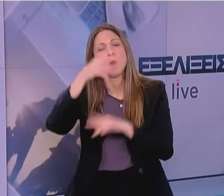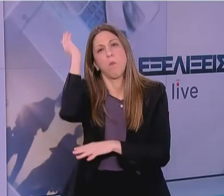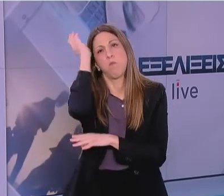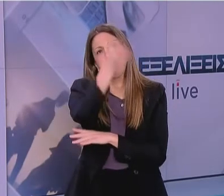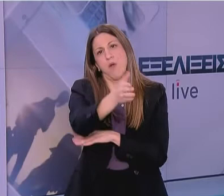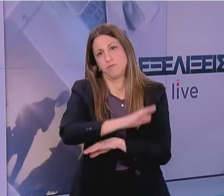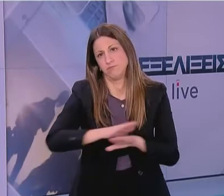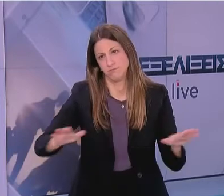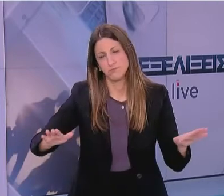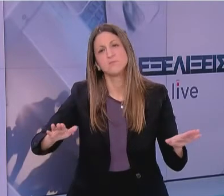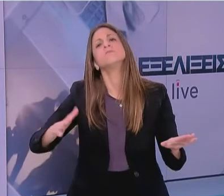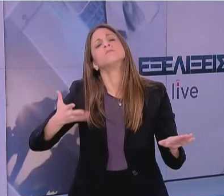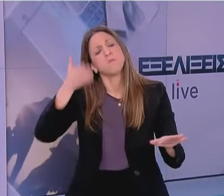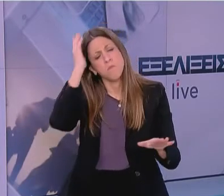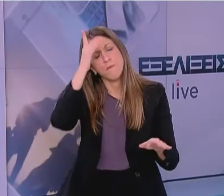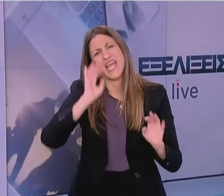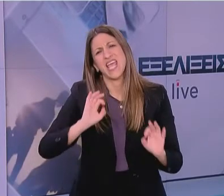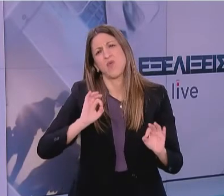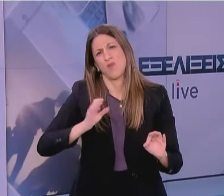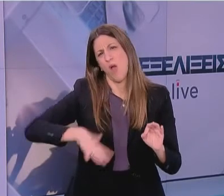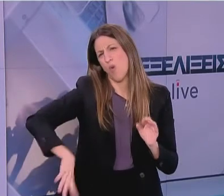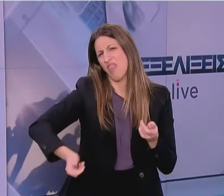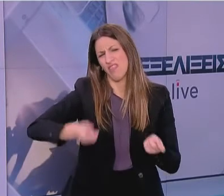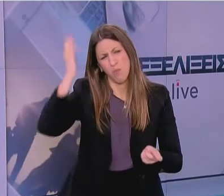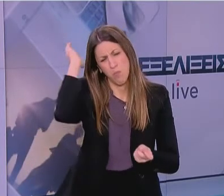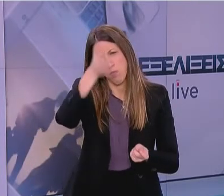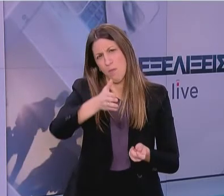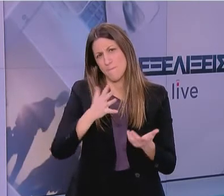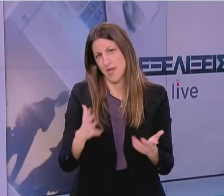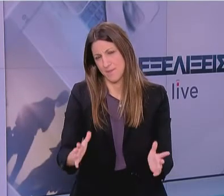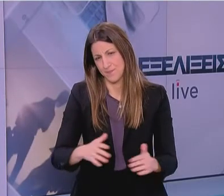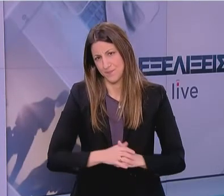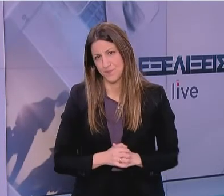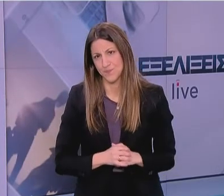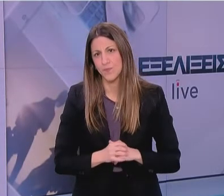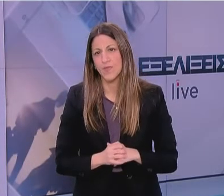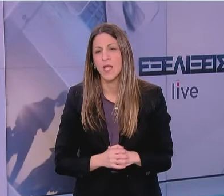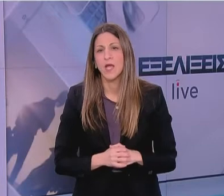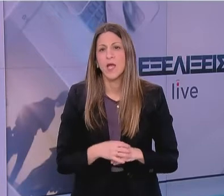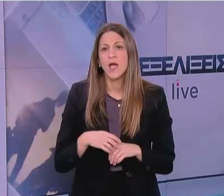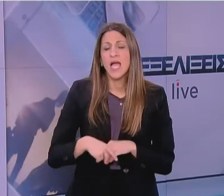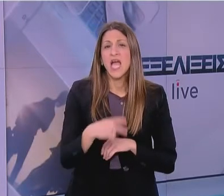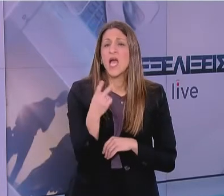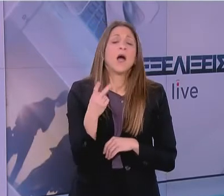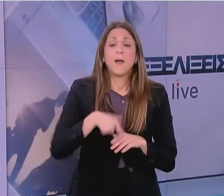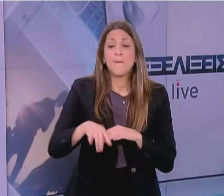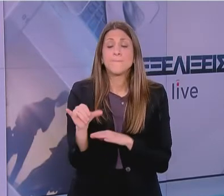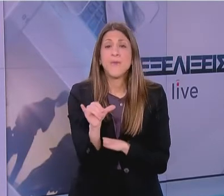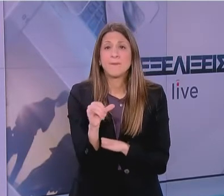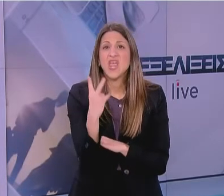πληρώματος οι εκ νόμου προβλεπόμενες ποινικές αλλά και διοικητικές κυρώσεις. Την 5η 2 Τετάρτου, λόγω των